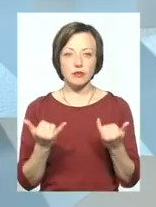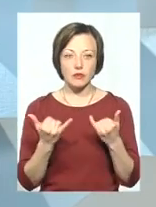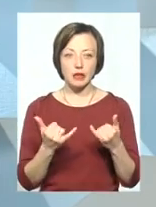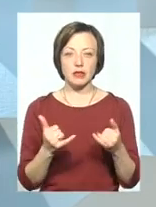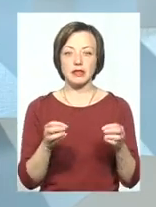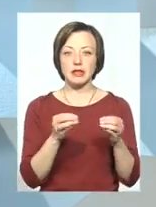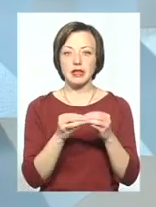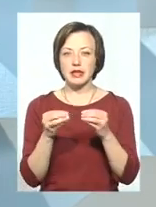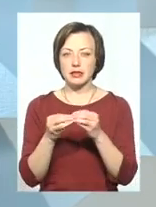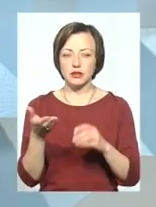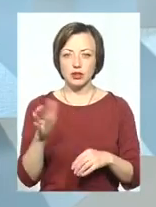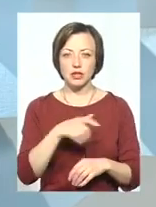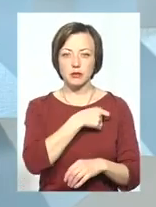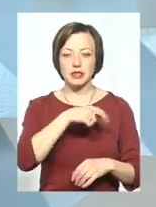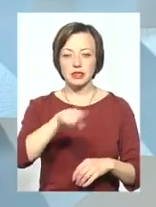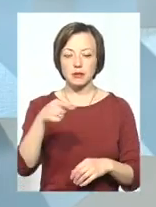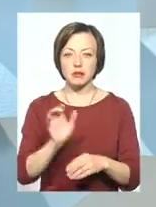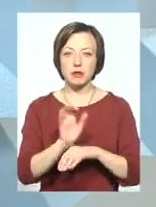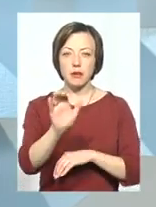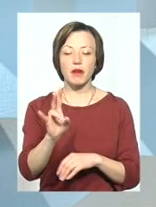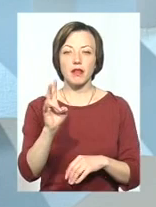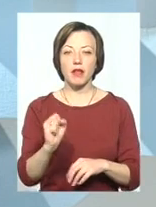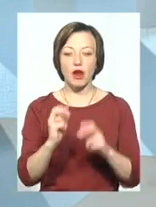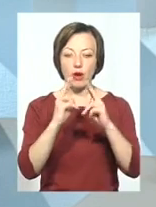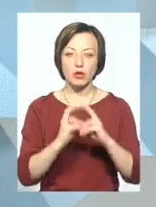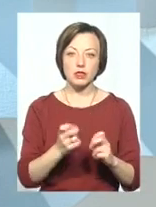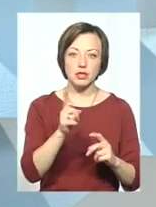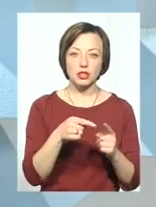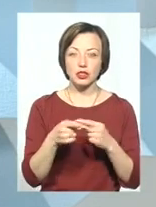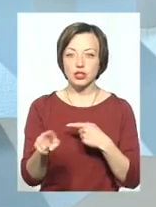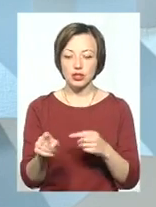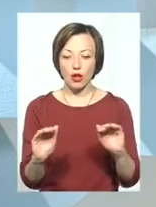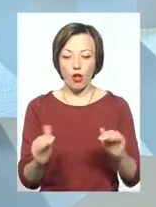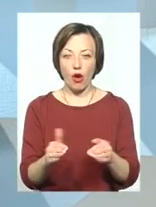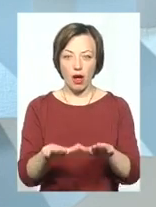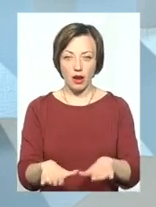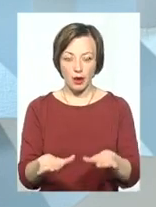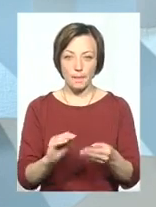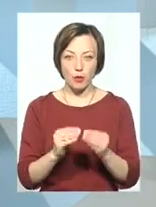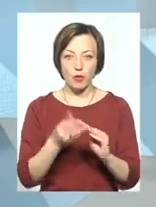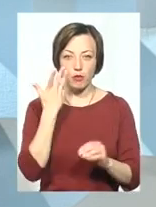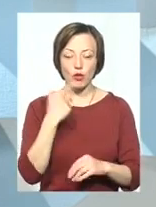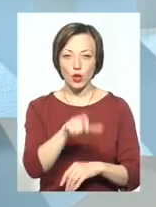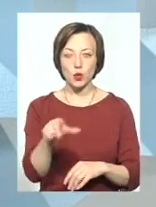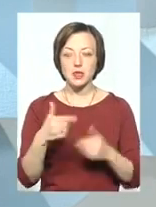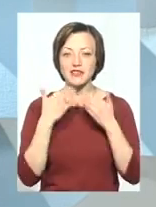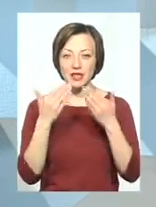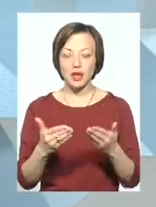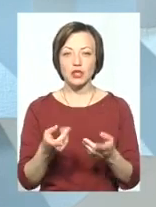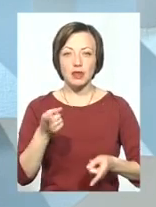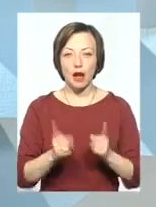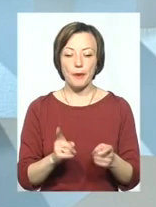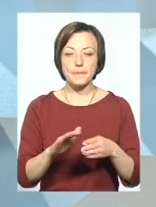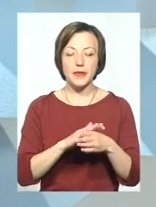десяток депутатських запитів був спрямований саме на розгляд тих чи інших локальних проблем, коли люди звертаються з